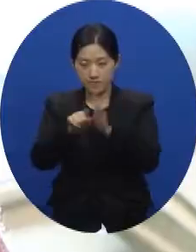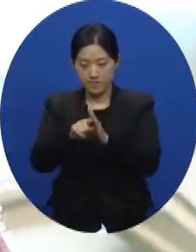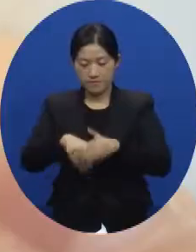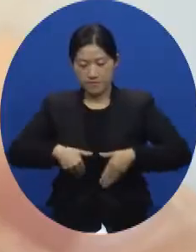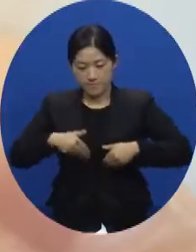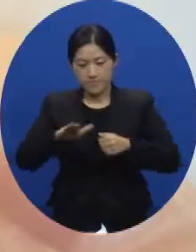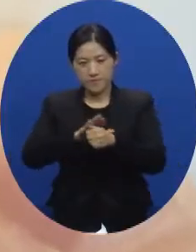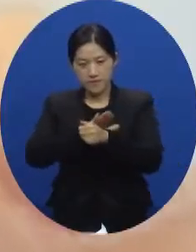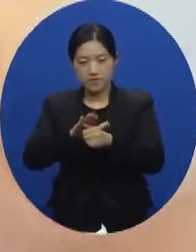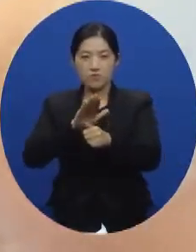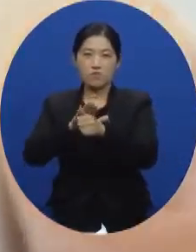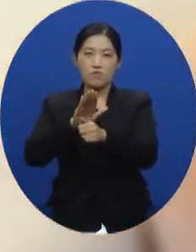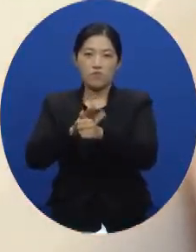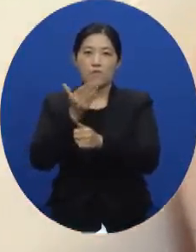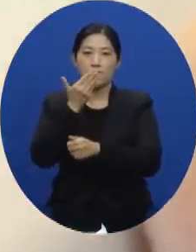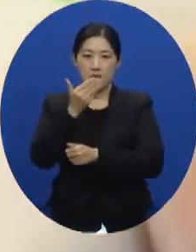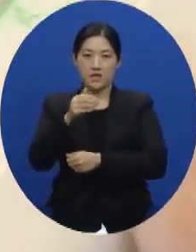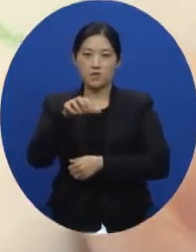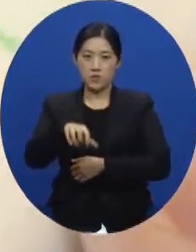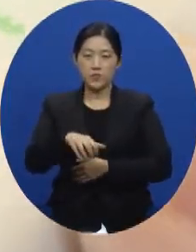친절한 도우미 역할을 해줍니다.